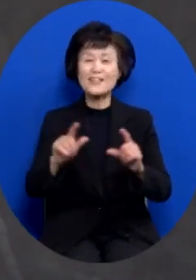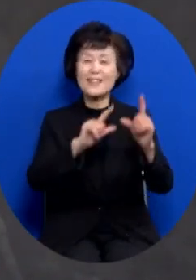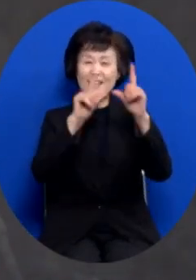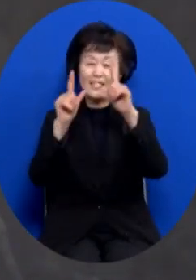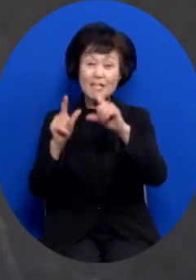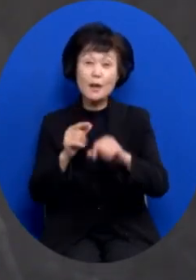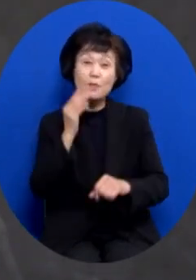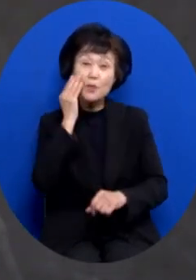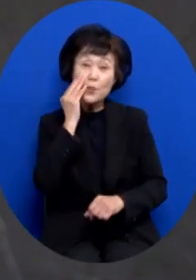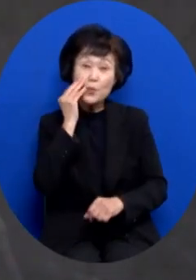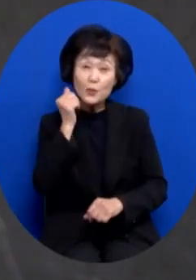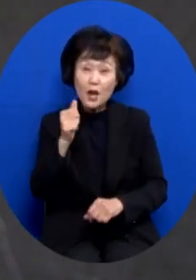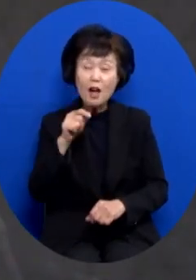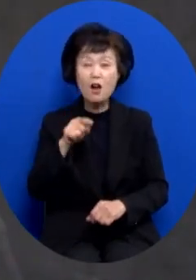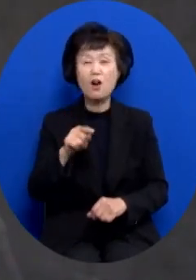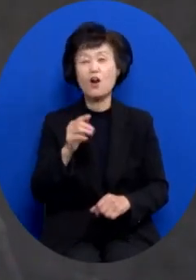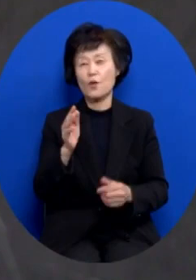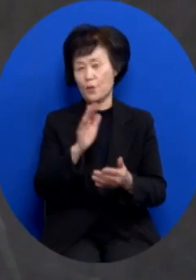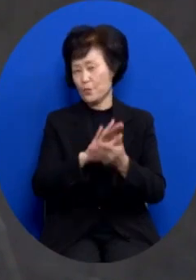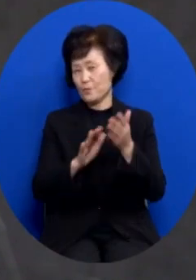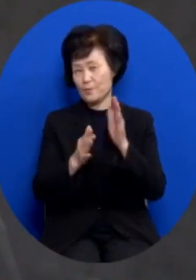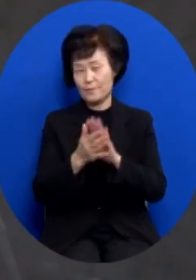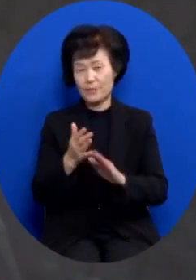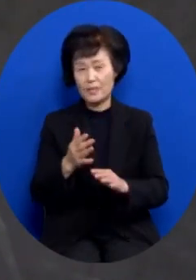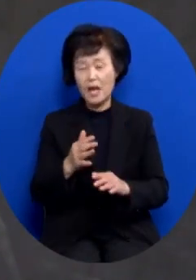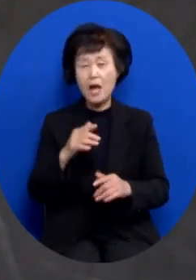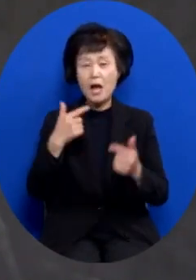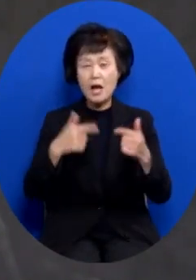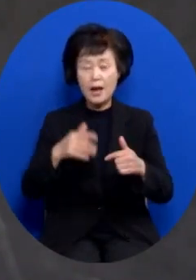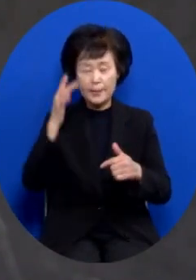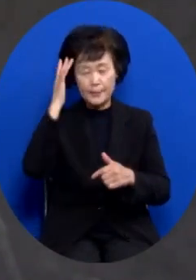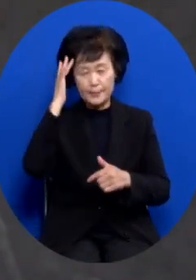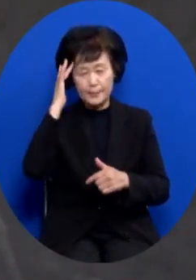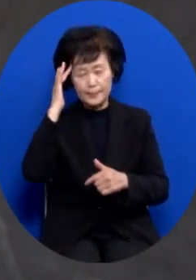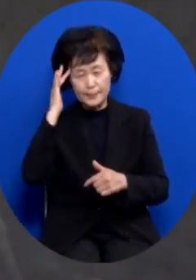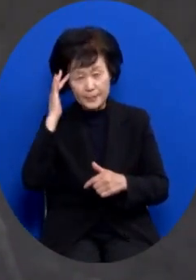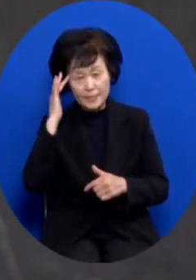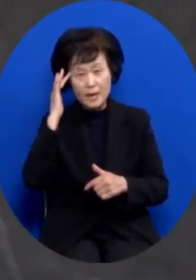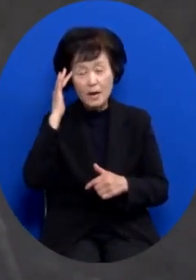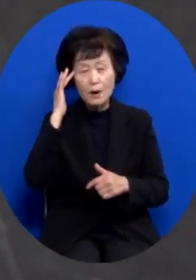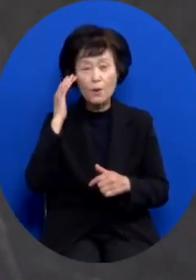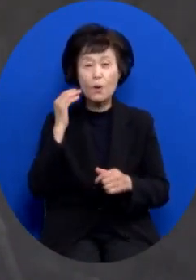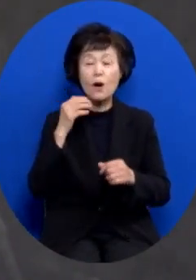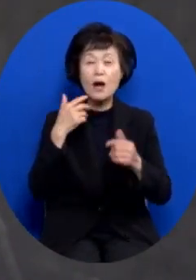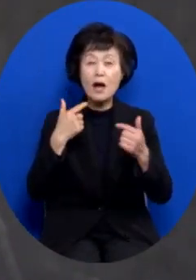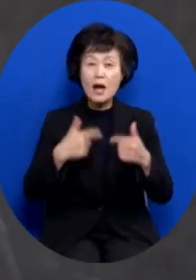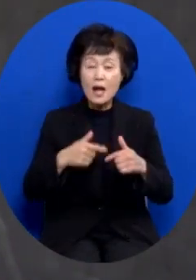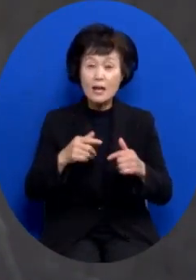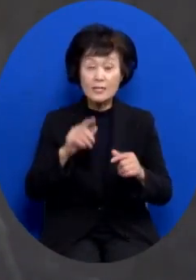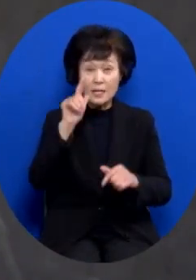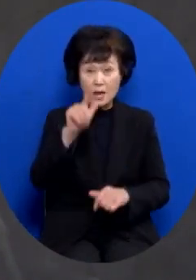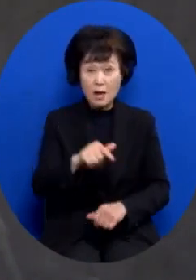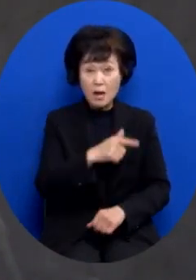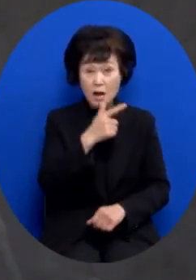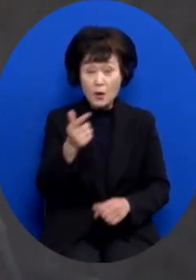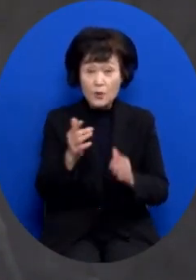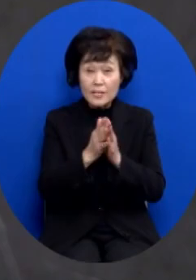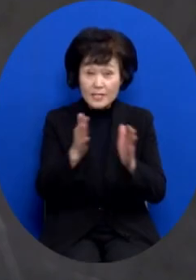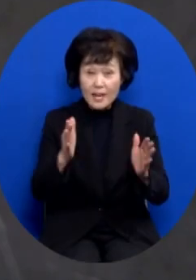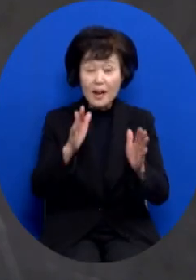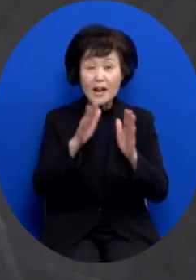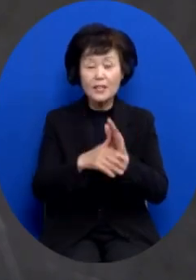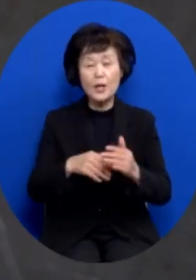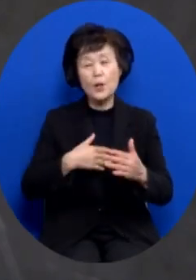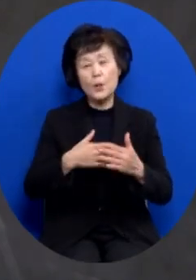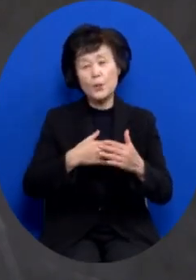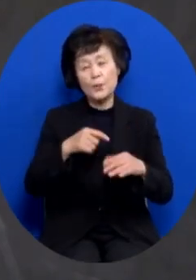익숙한 것이라는 것은 없습니다 그래서 늘 긴장하고 늘 우리는 하루를 시작할 때도 두려운 마음으로